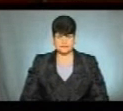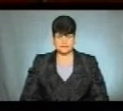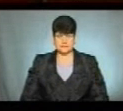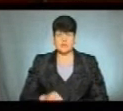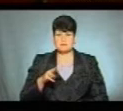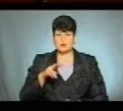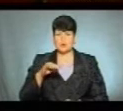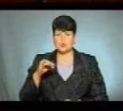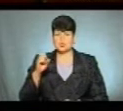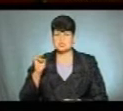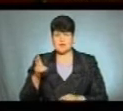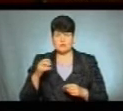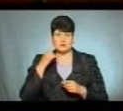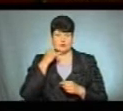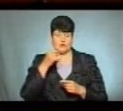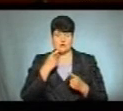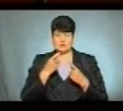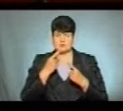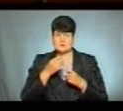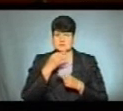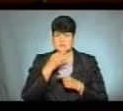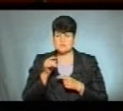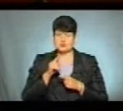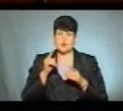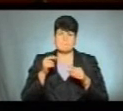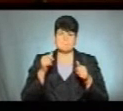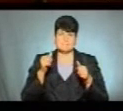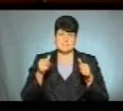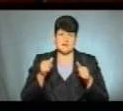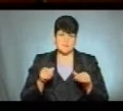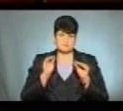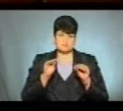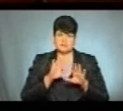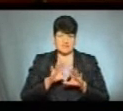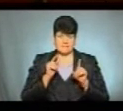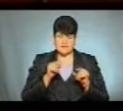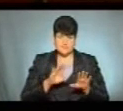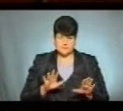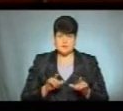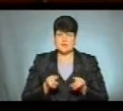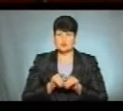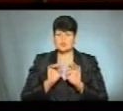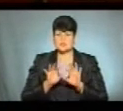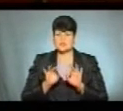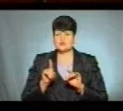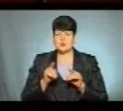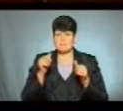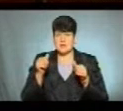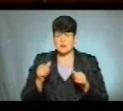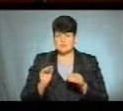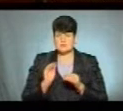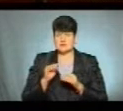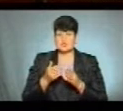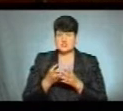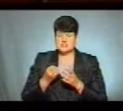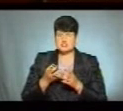Микола Люшняк у телефонній розмові повідомив, що плакат розміщував не він. Також розповів, що плакат розміщений ще до того, як